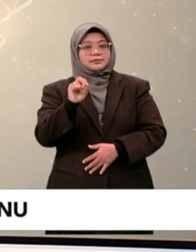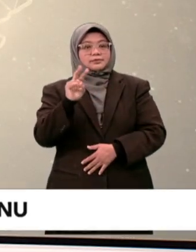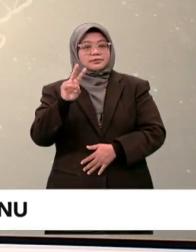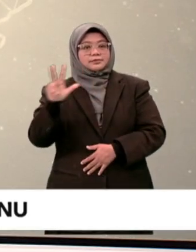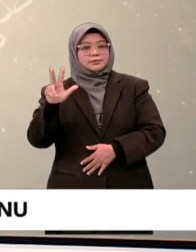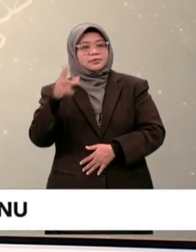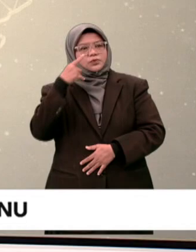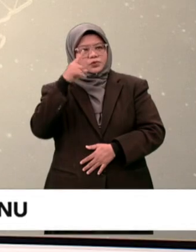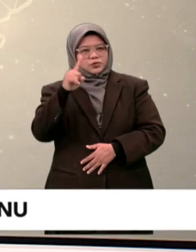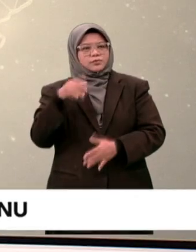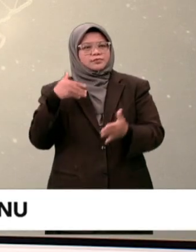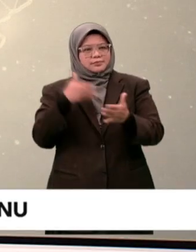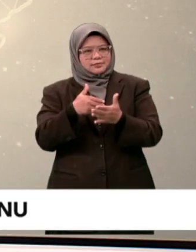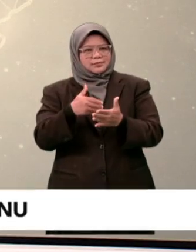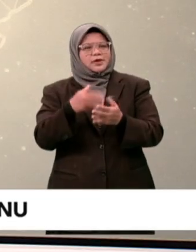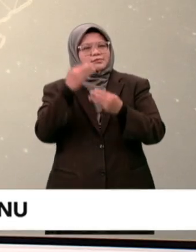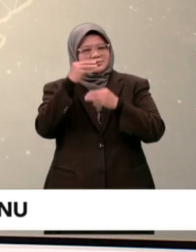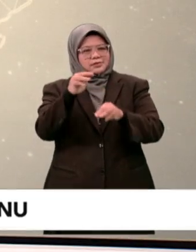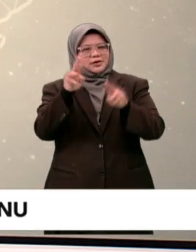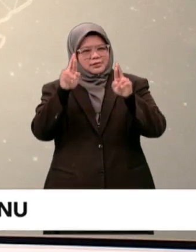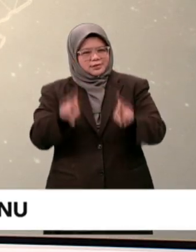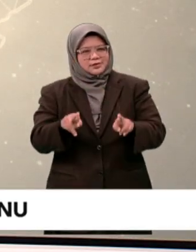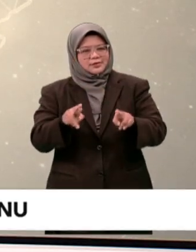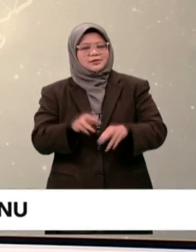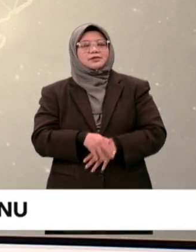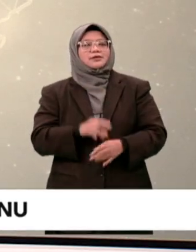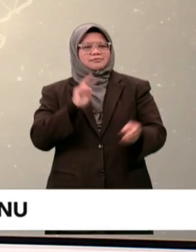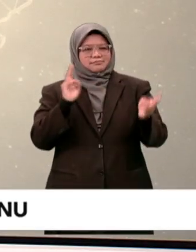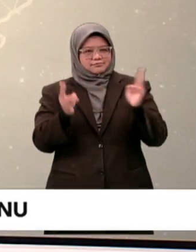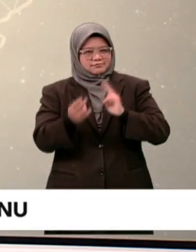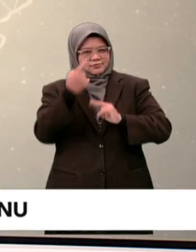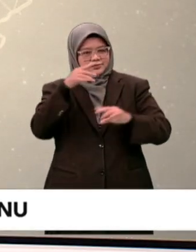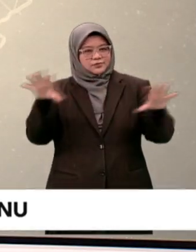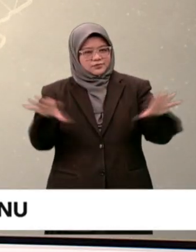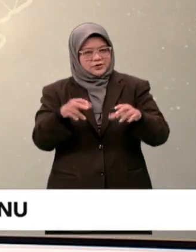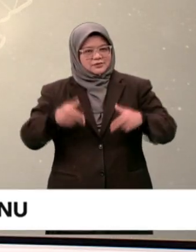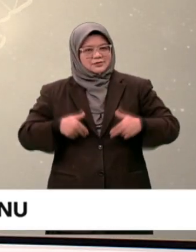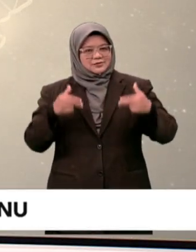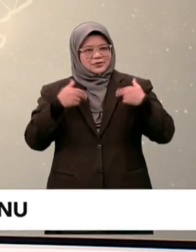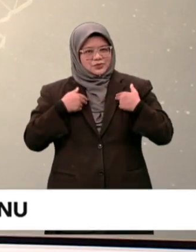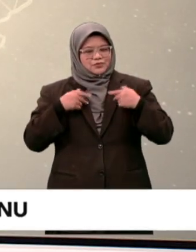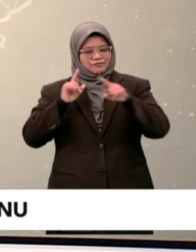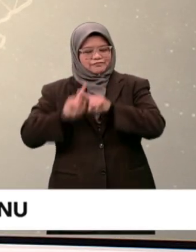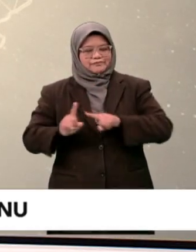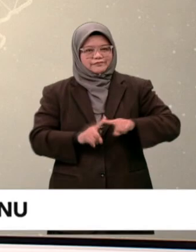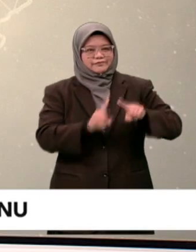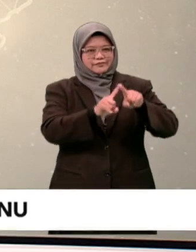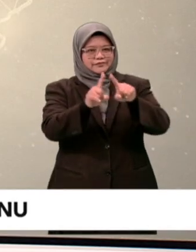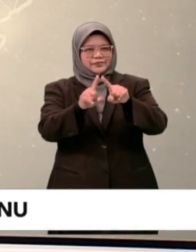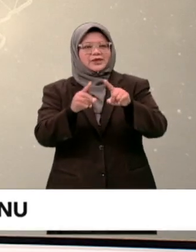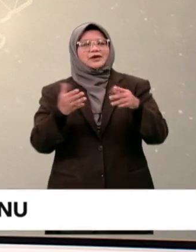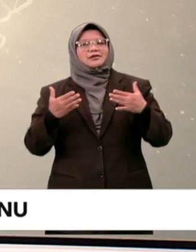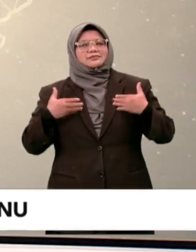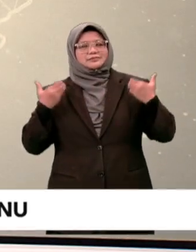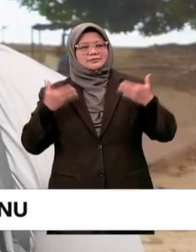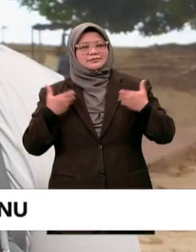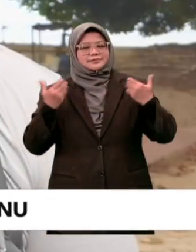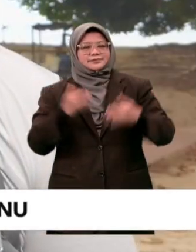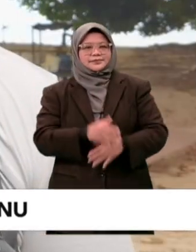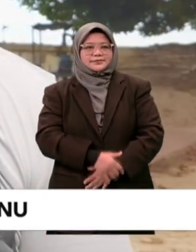menjurus kepada pendekatan Mesir rakyat yang realistik ke arah mewujudkan kehidupan masyarakat berbilang kaum yang sejahtera